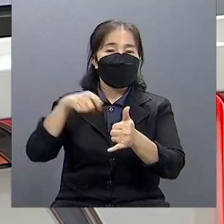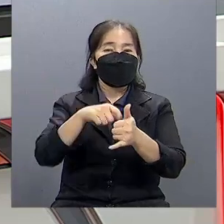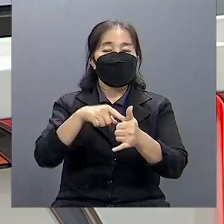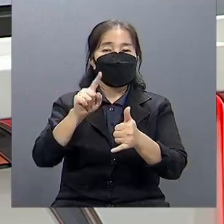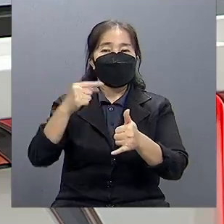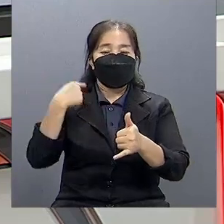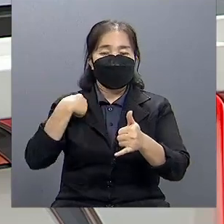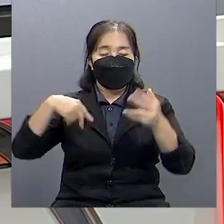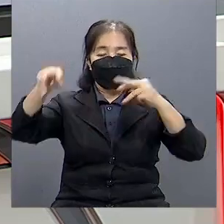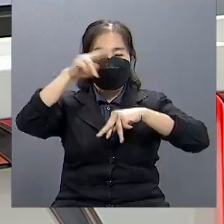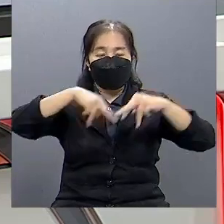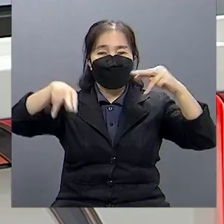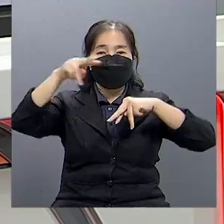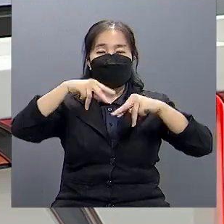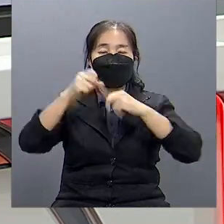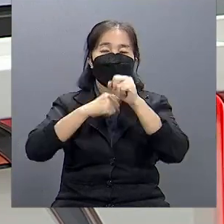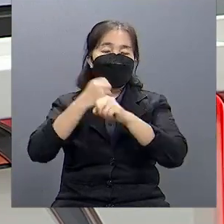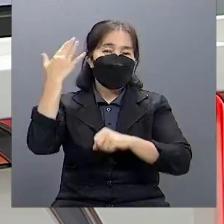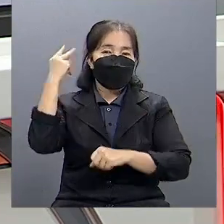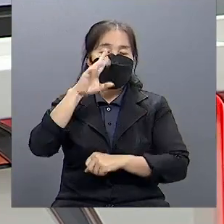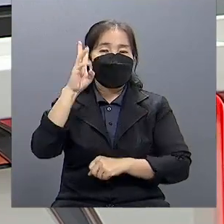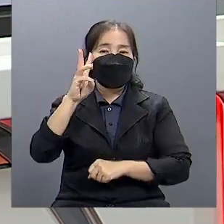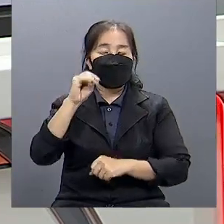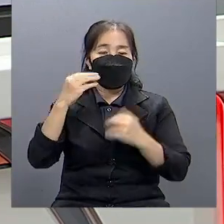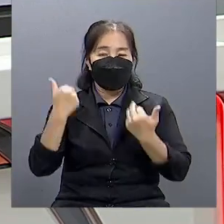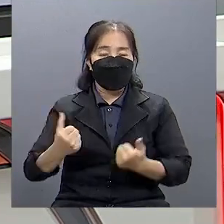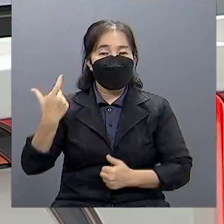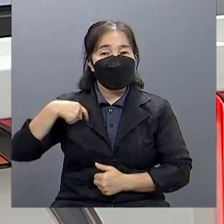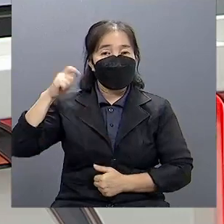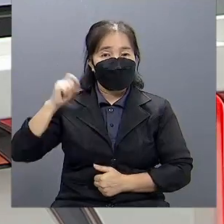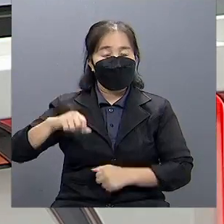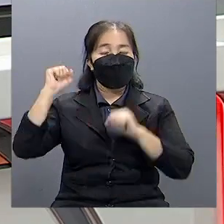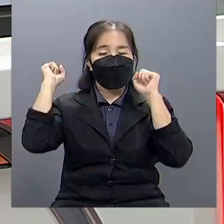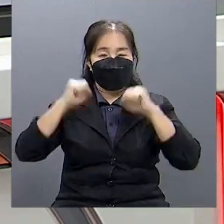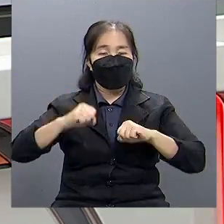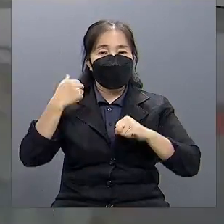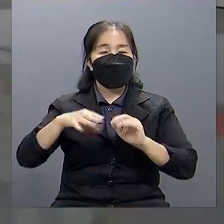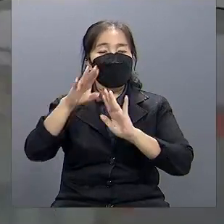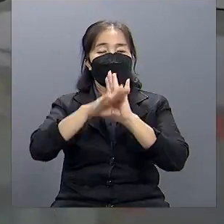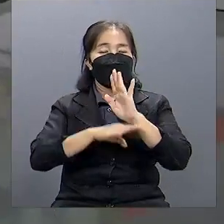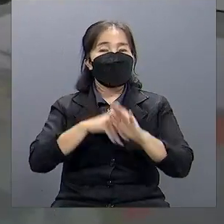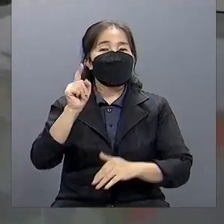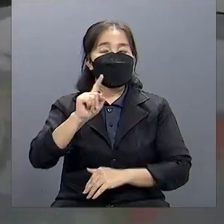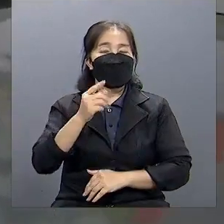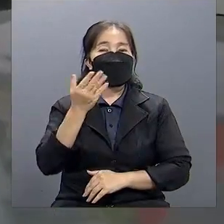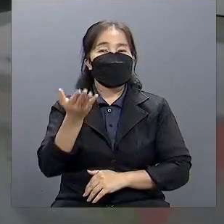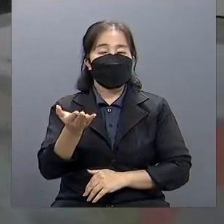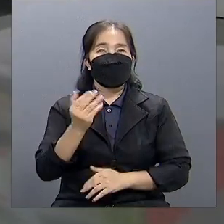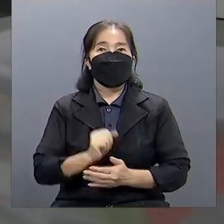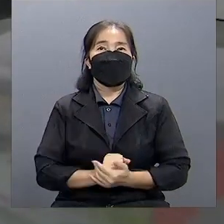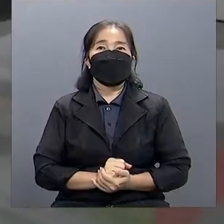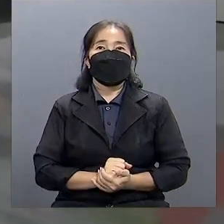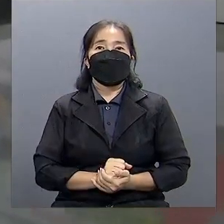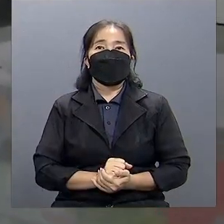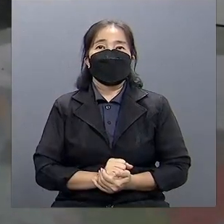ในปี2560ล่าสุดศาลมีคำพิพากษาออกมาแล้วนะคะติดตามเพิ่มเติมจากคุณกิติพรบุญอุ้มรายงานสดมาจากศาลแพ่งค่ะ